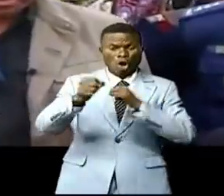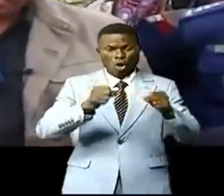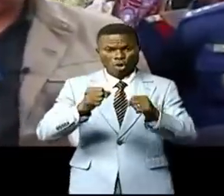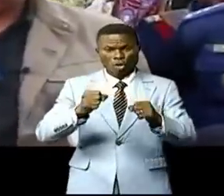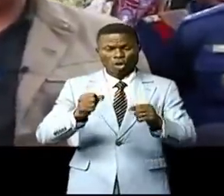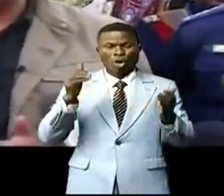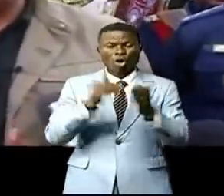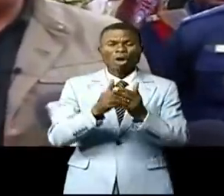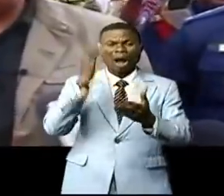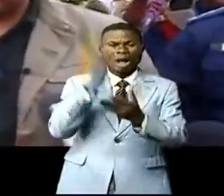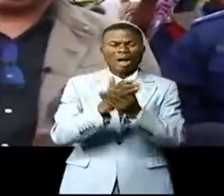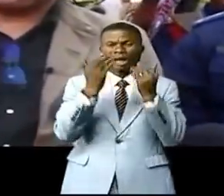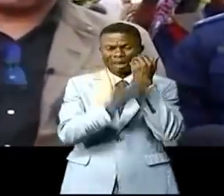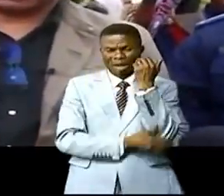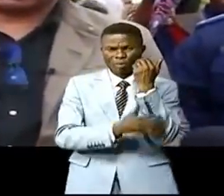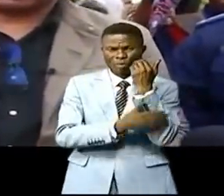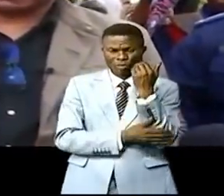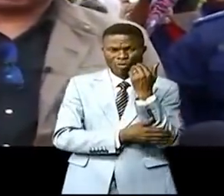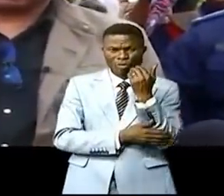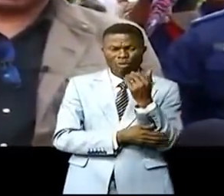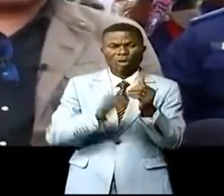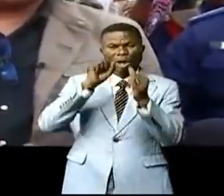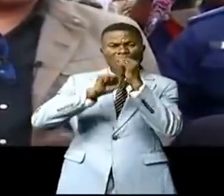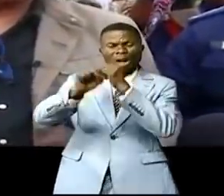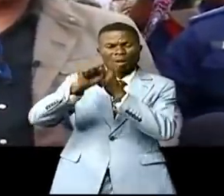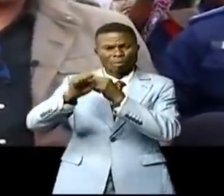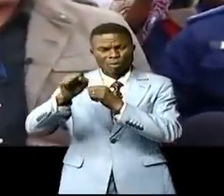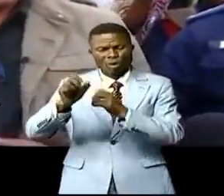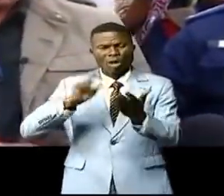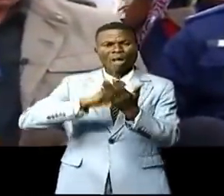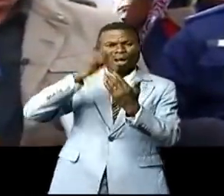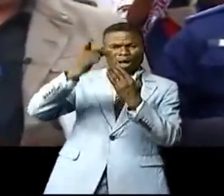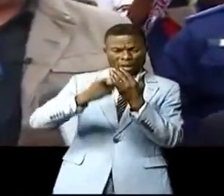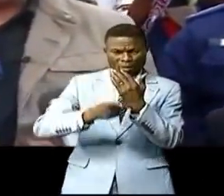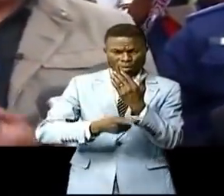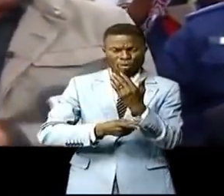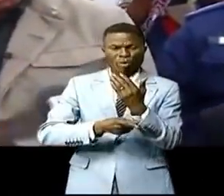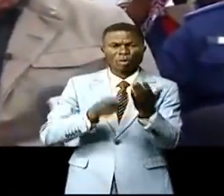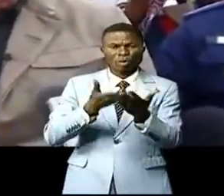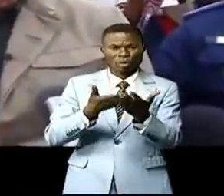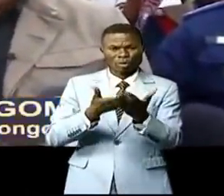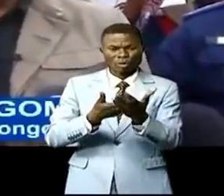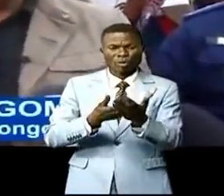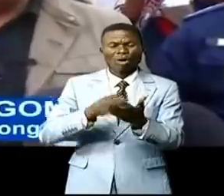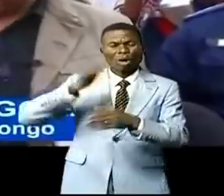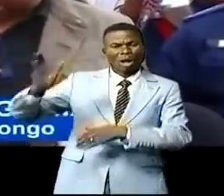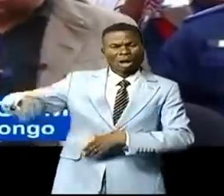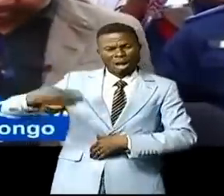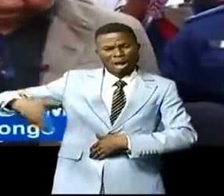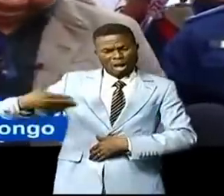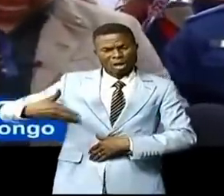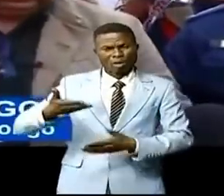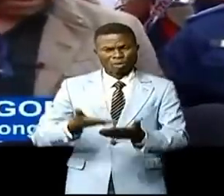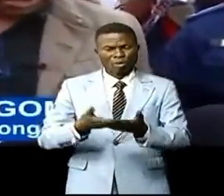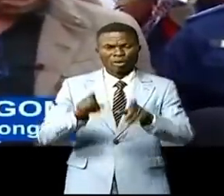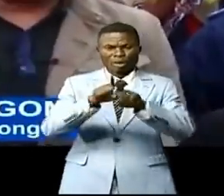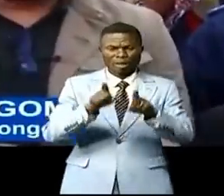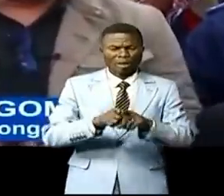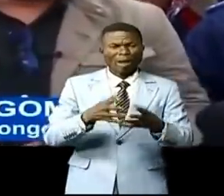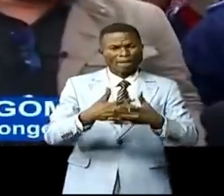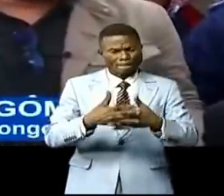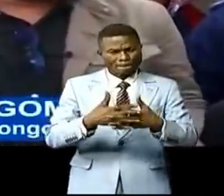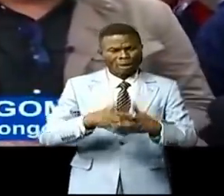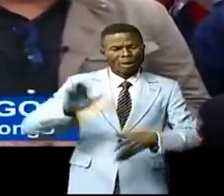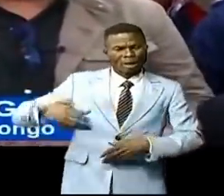pauvreté et la précarité, la Fondation va mettre en place un programme de formation en coupe couture. On va leur donner aussi des machines